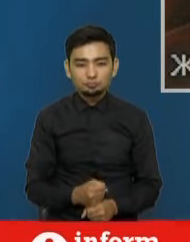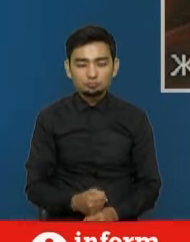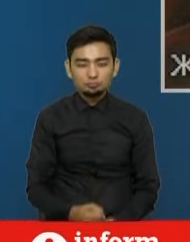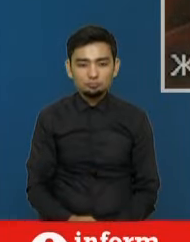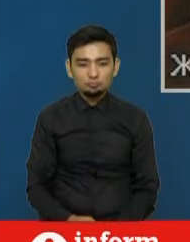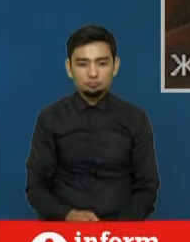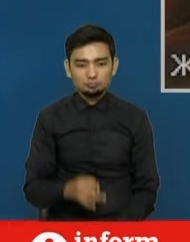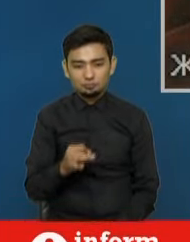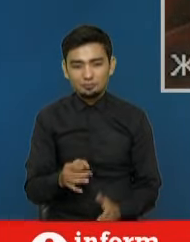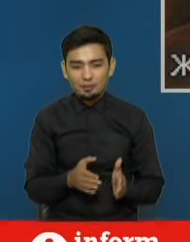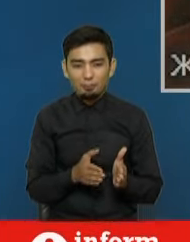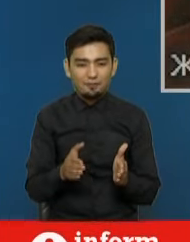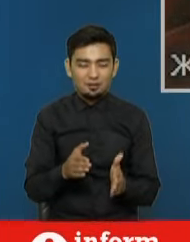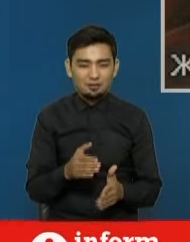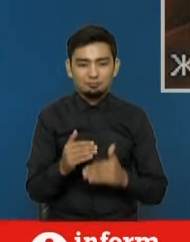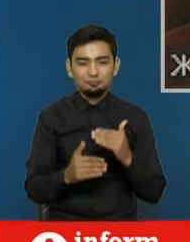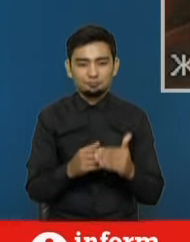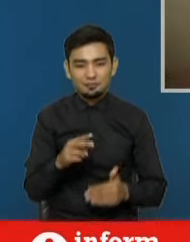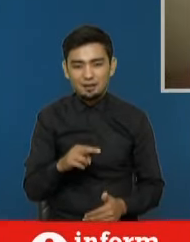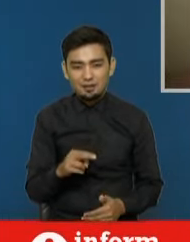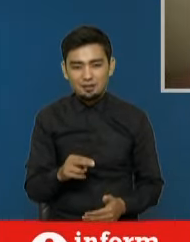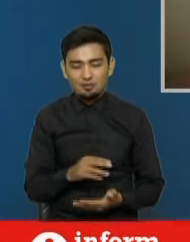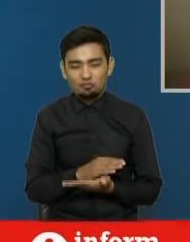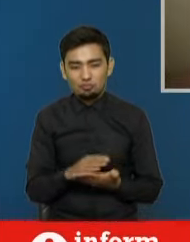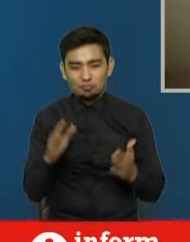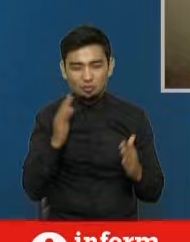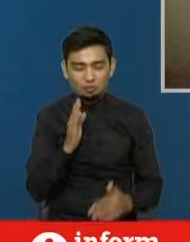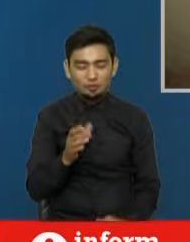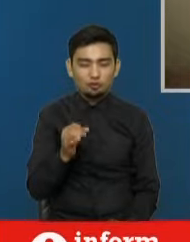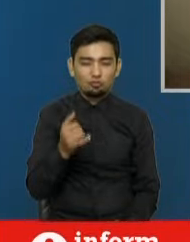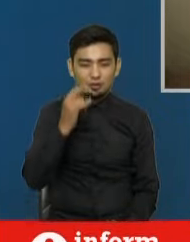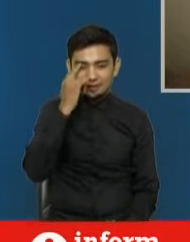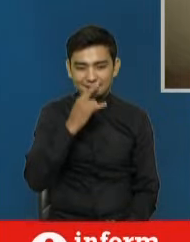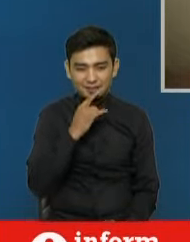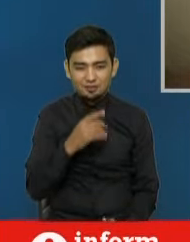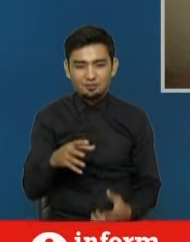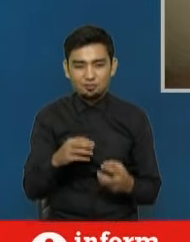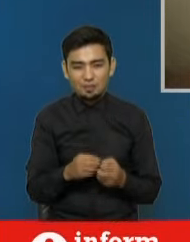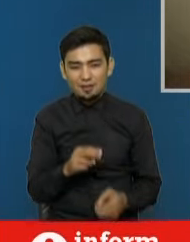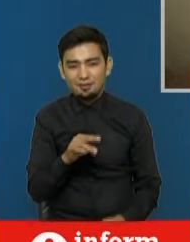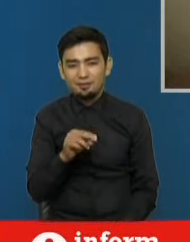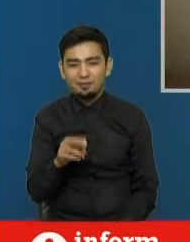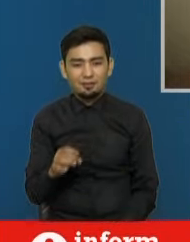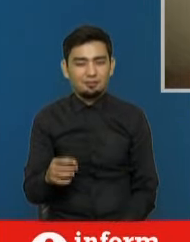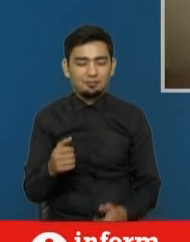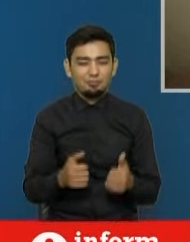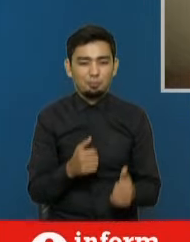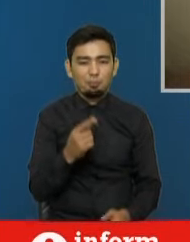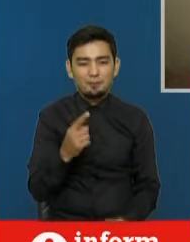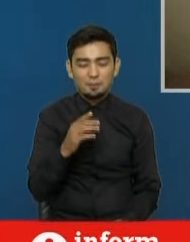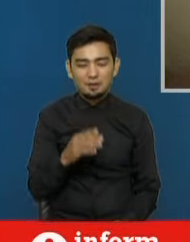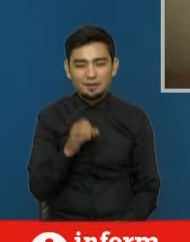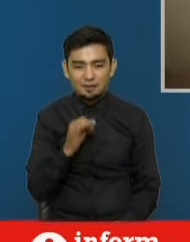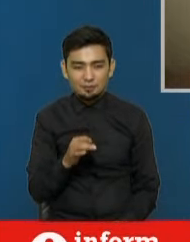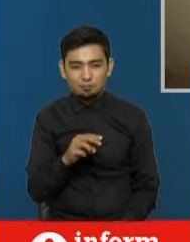идет в направлении, значит, экологичности. Сегодня Казахстан все-таки является лидером по